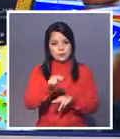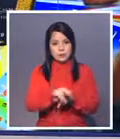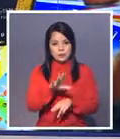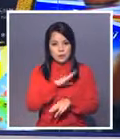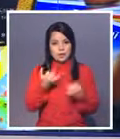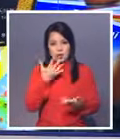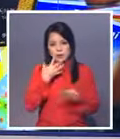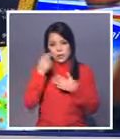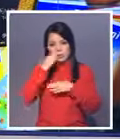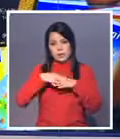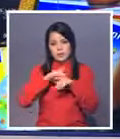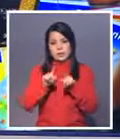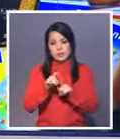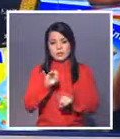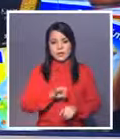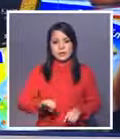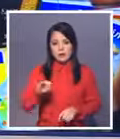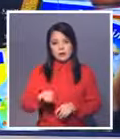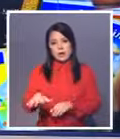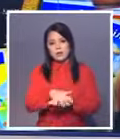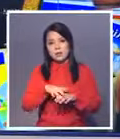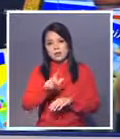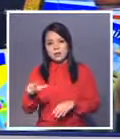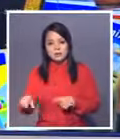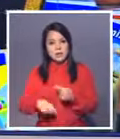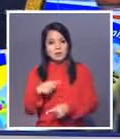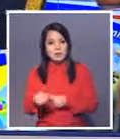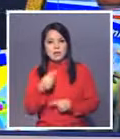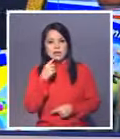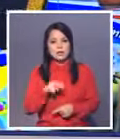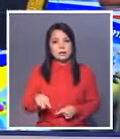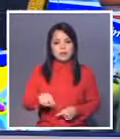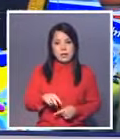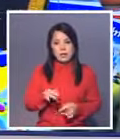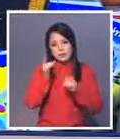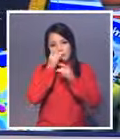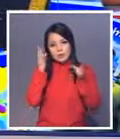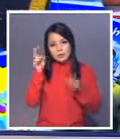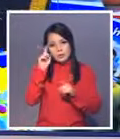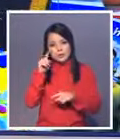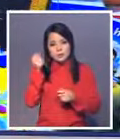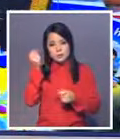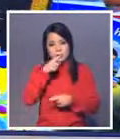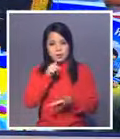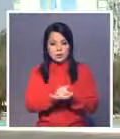енді өз мемлекетіміздің төл тарихын, халқымыздың салт-дәстүрі мен әдебиетін, мәдениетін терең меңгеретін болады.